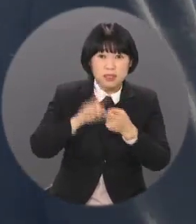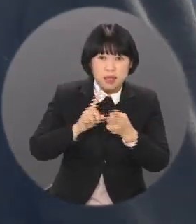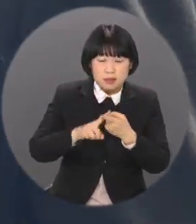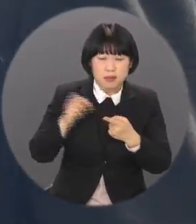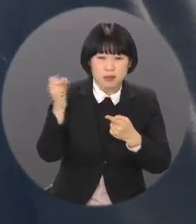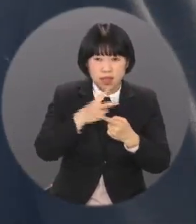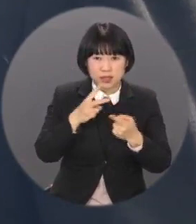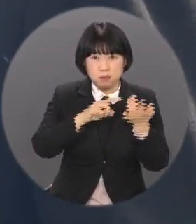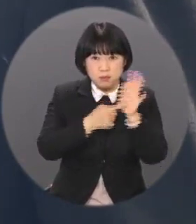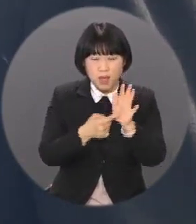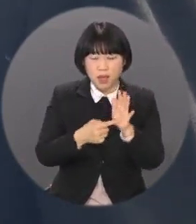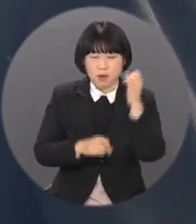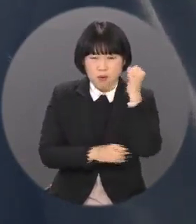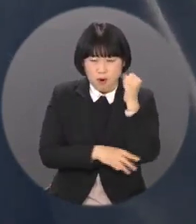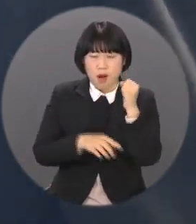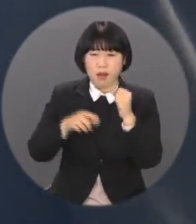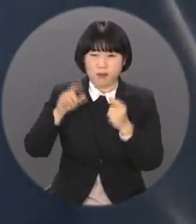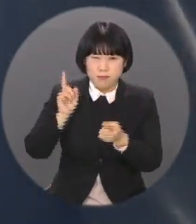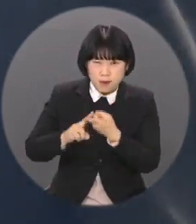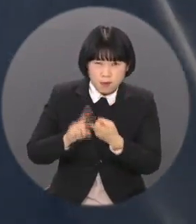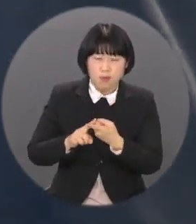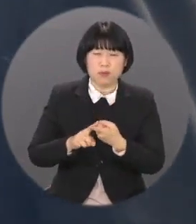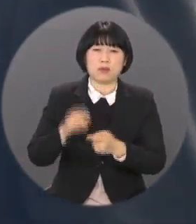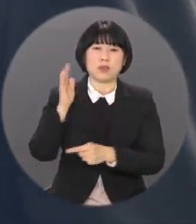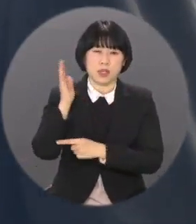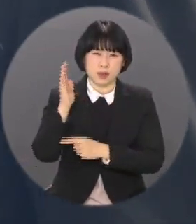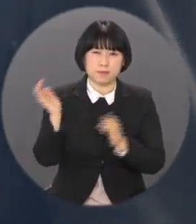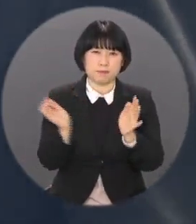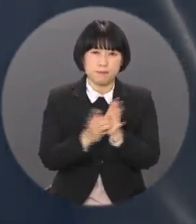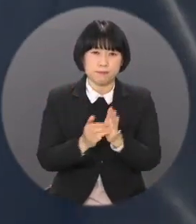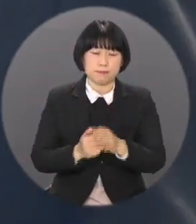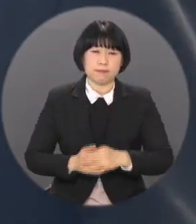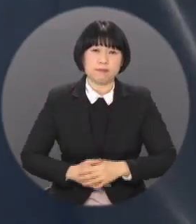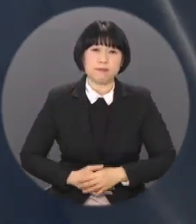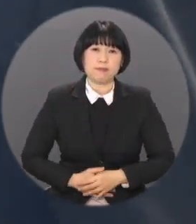기존 태도에 변함이 없음을 내비쳤습니다. MBC 뉴스 김진선입니다.